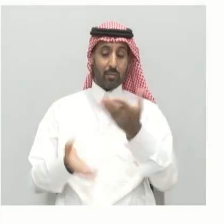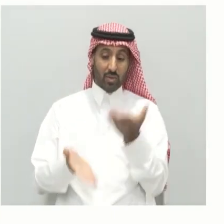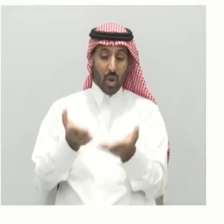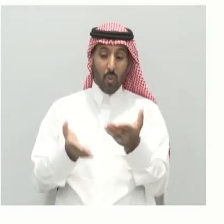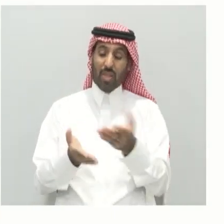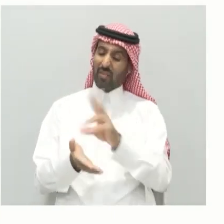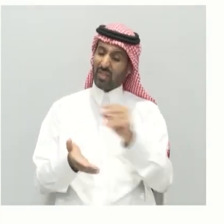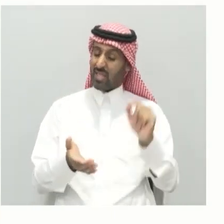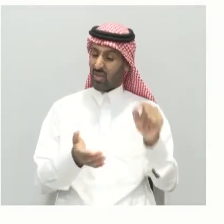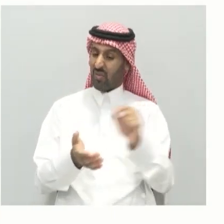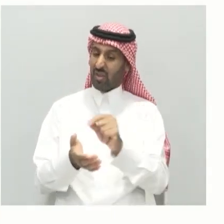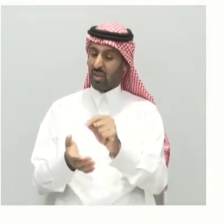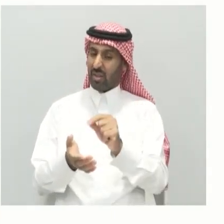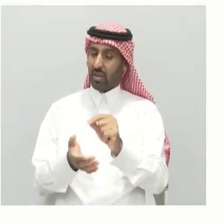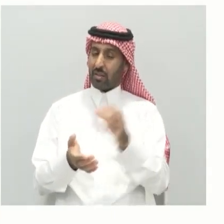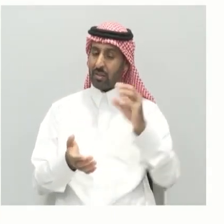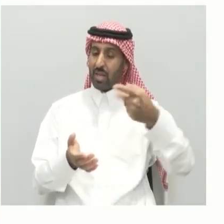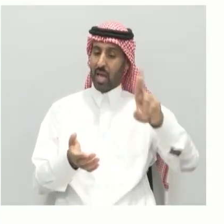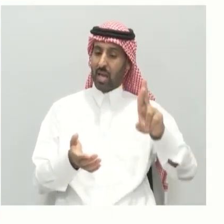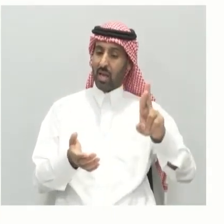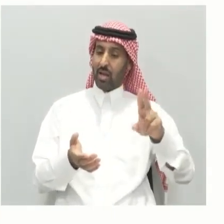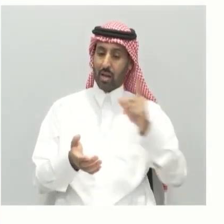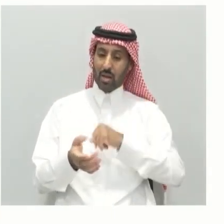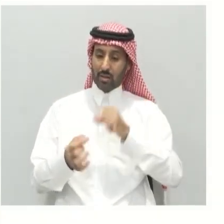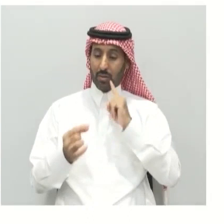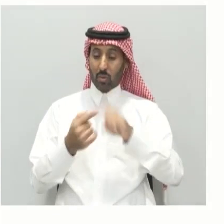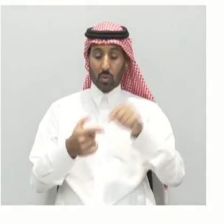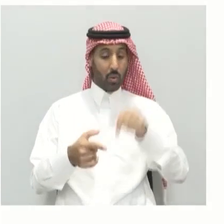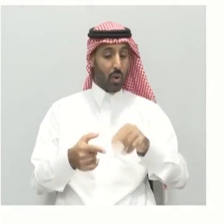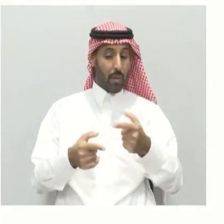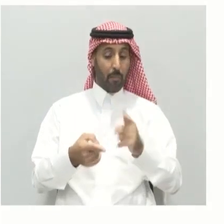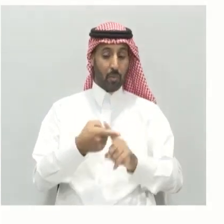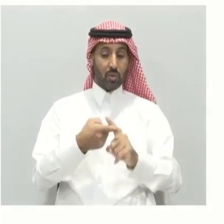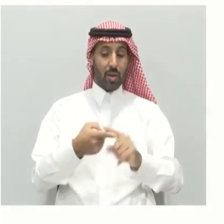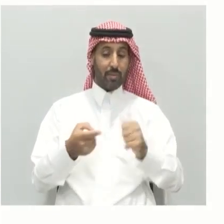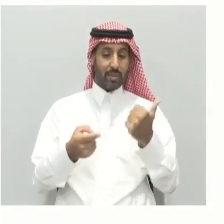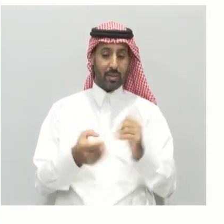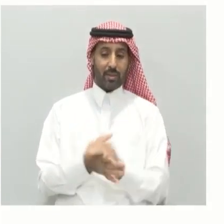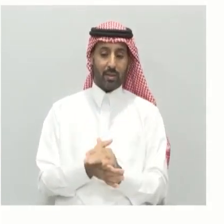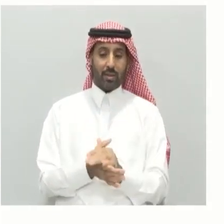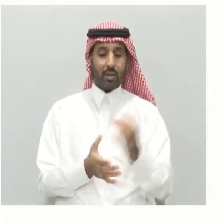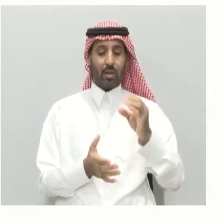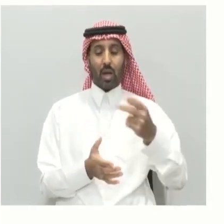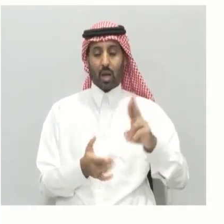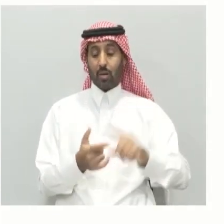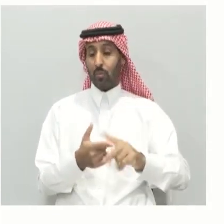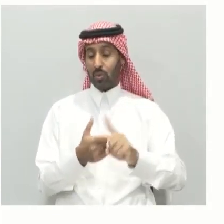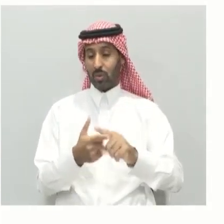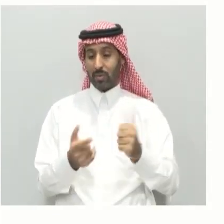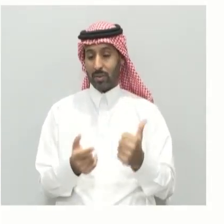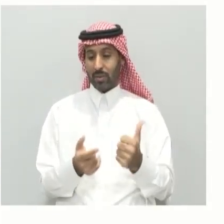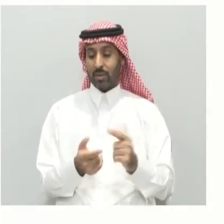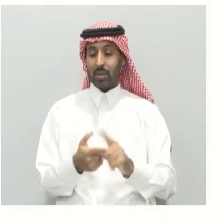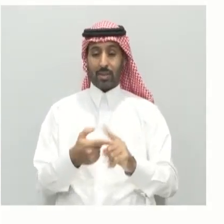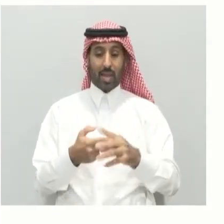بالصفر اذا في هذه الحاله سوف يكون السي ار لابد ان يكون كم موجب س سيار عندي هنا موجب س اذا